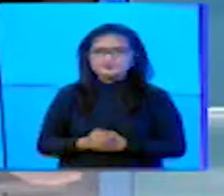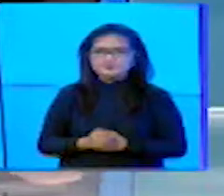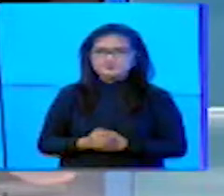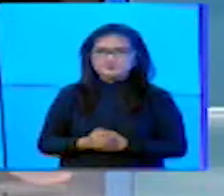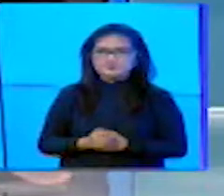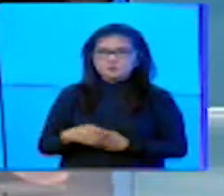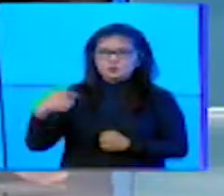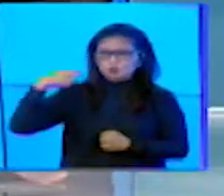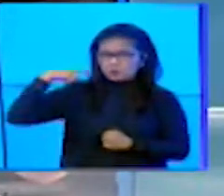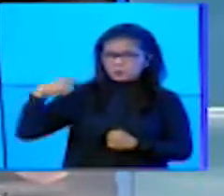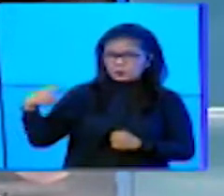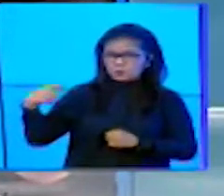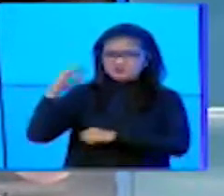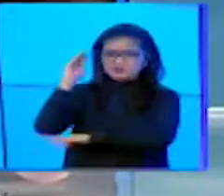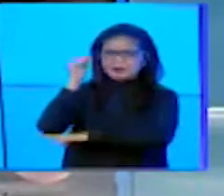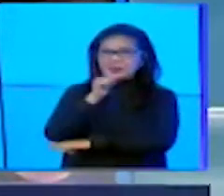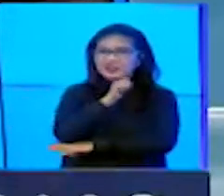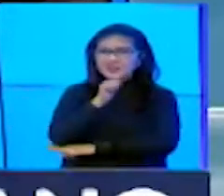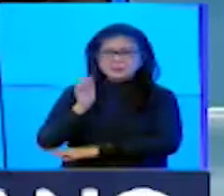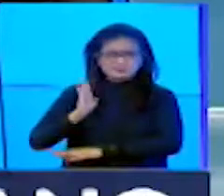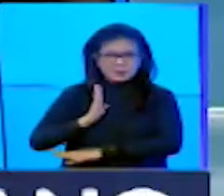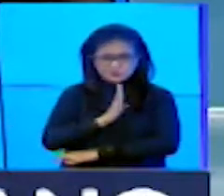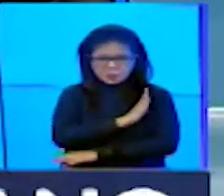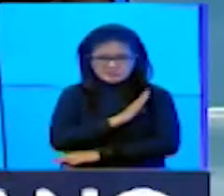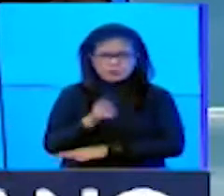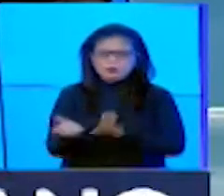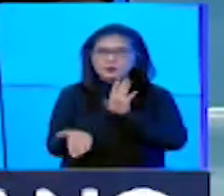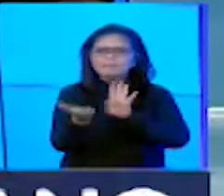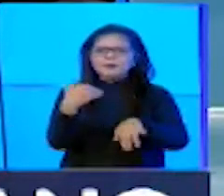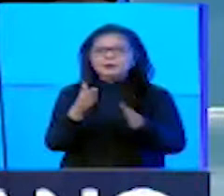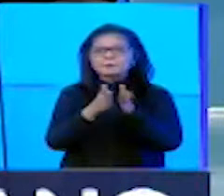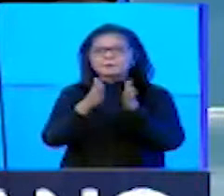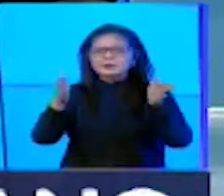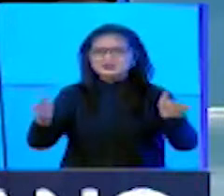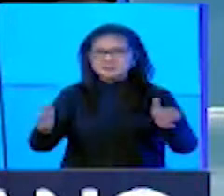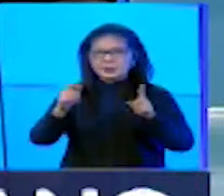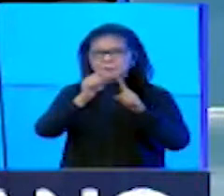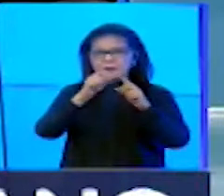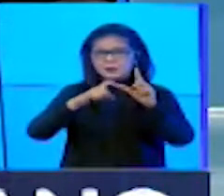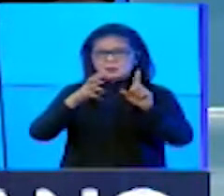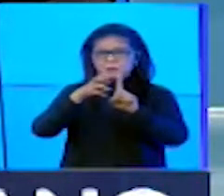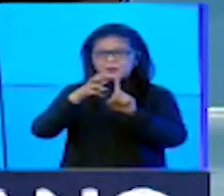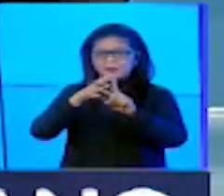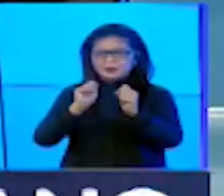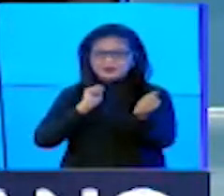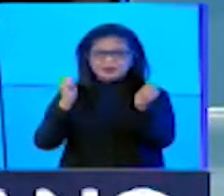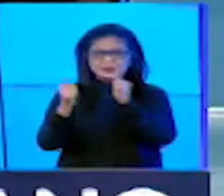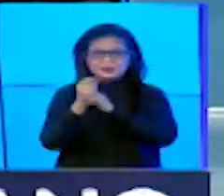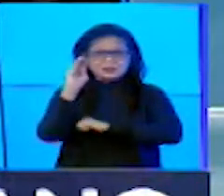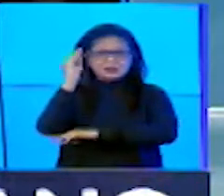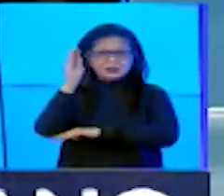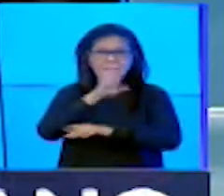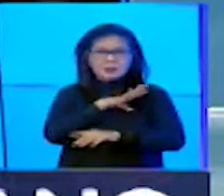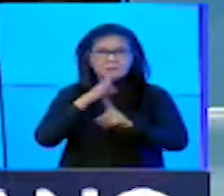speaker masih lain Gubernur DKI Jakarta Anies Baswedan kembali memperpanjang penerapan pembatasan sosial berskala besar